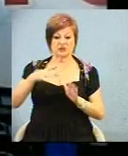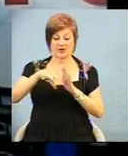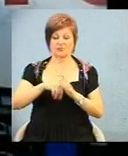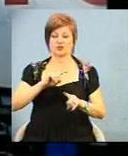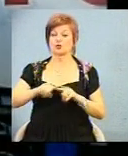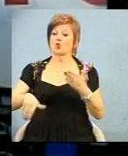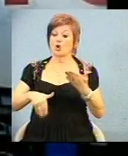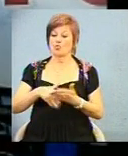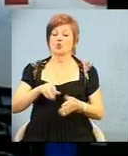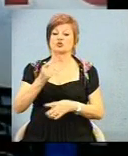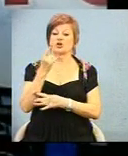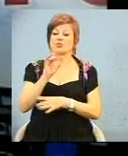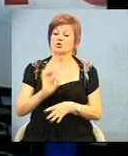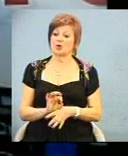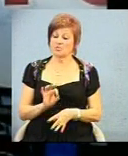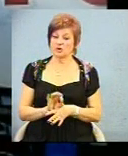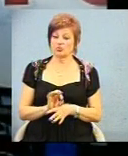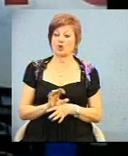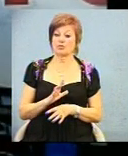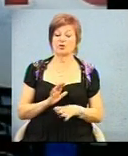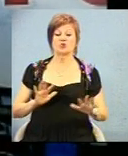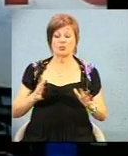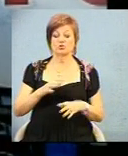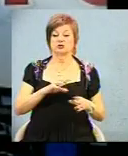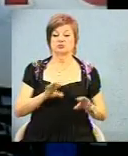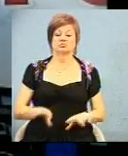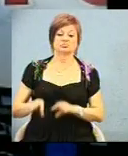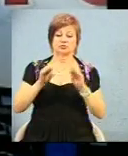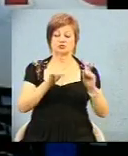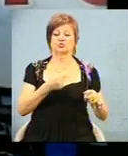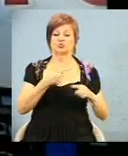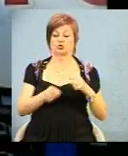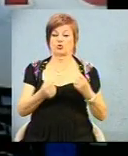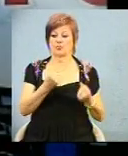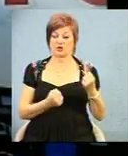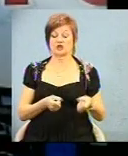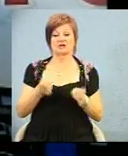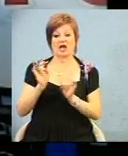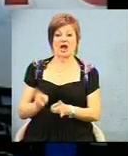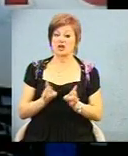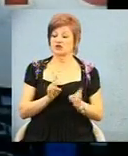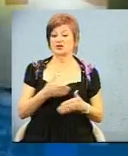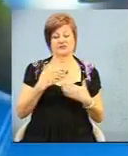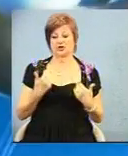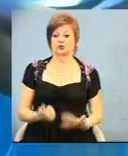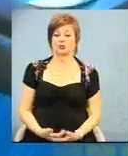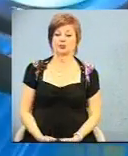транспорті перебувала хвора дитина. З місця події її забрала інша бригада медиків. Жертв і постраждалих немає.